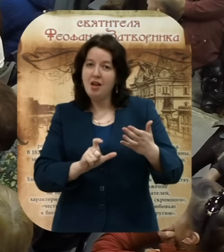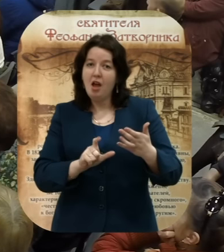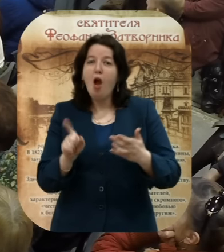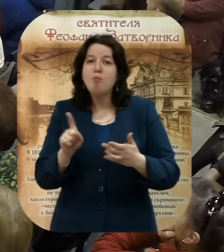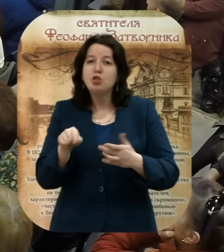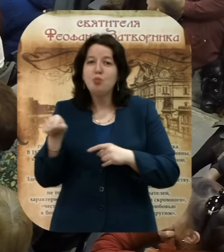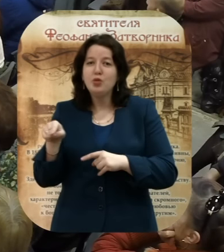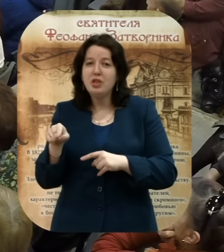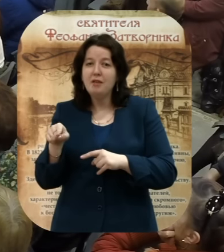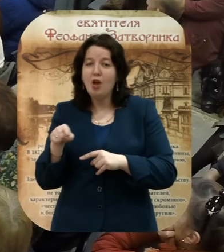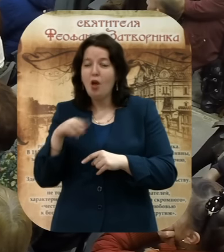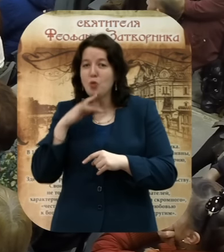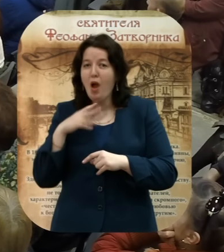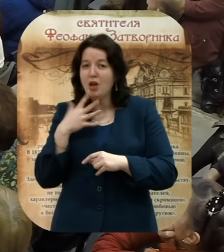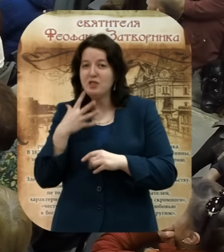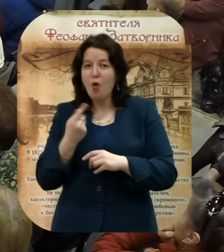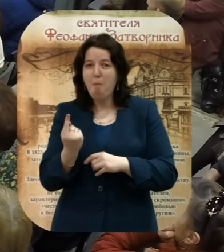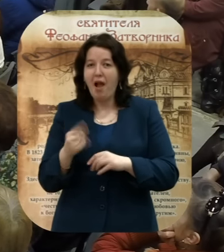куснуло.